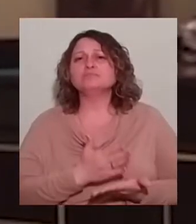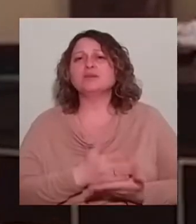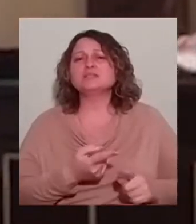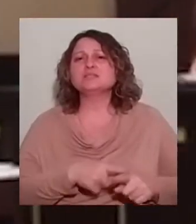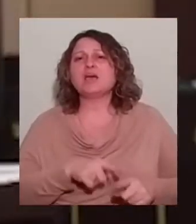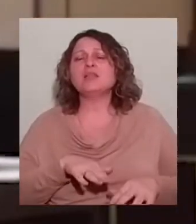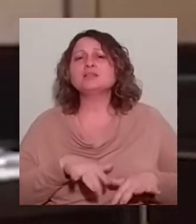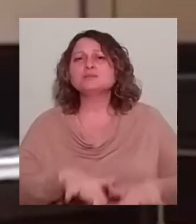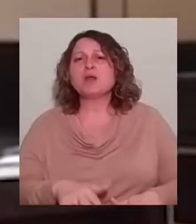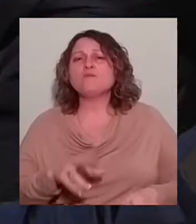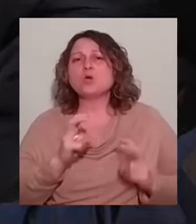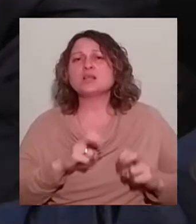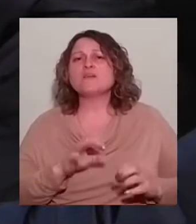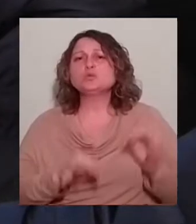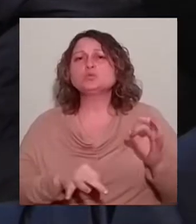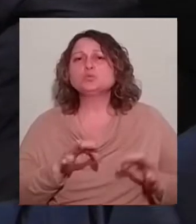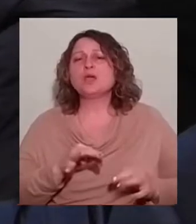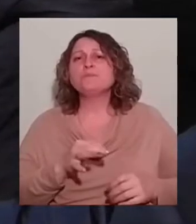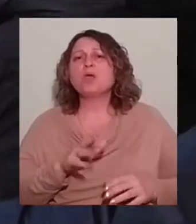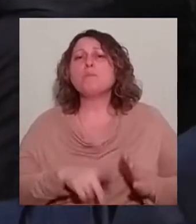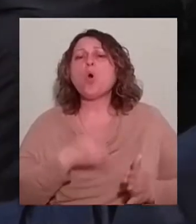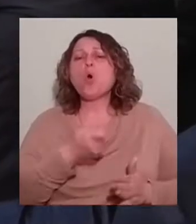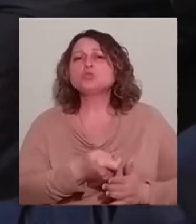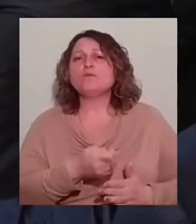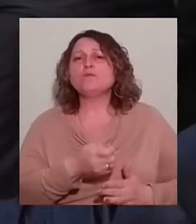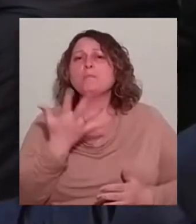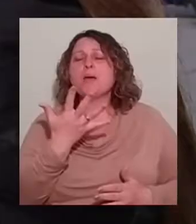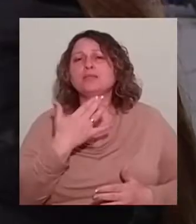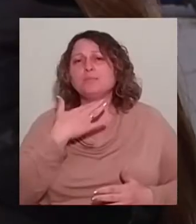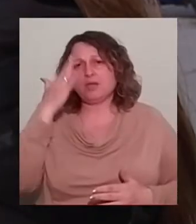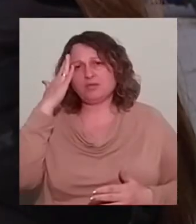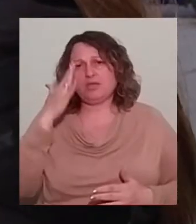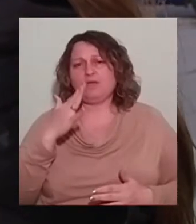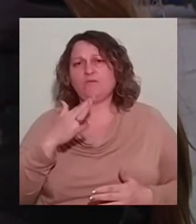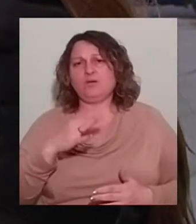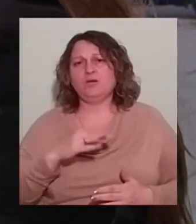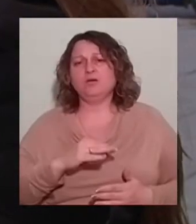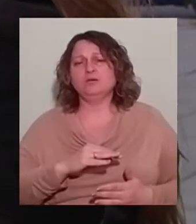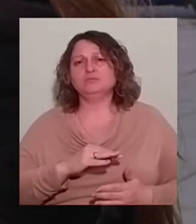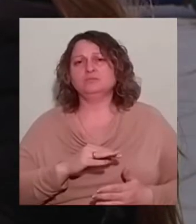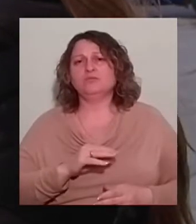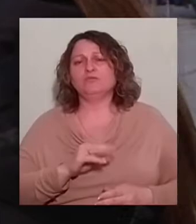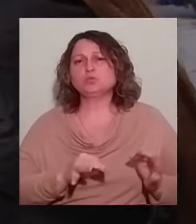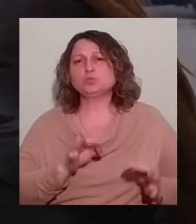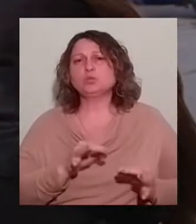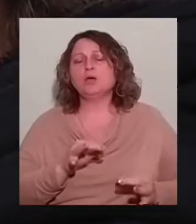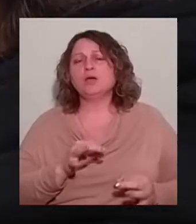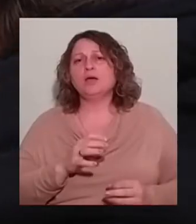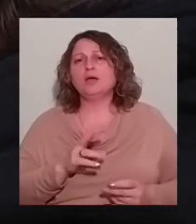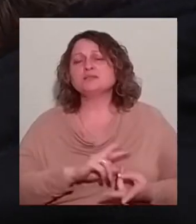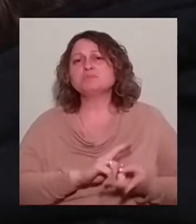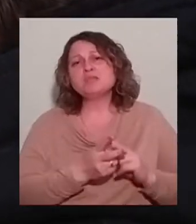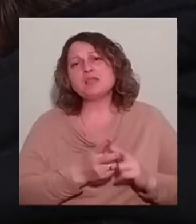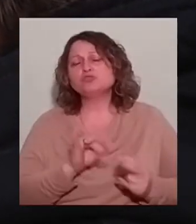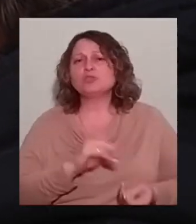суді. На відео – одне з засідань. Позов подали батьки 5 дітей. Вікторія Гудмінська – учениця школи. Розповіла, як змінилося ставлення вчительки до